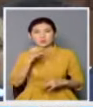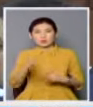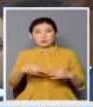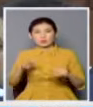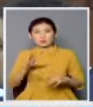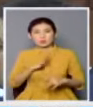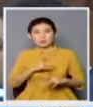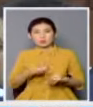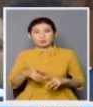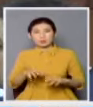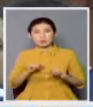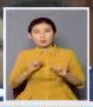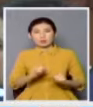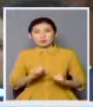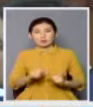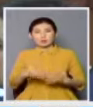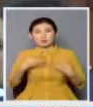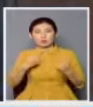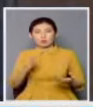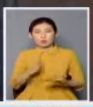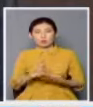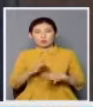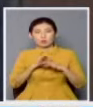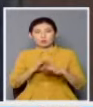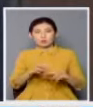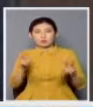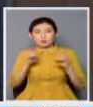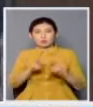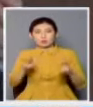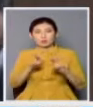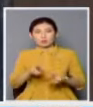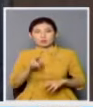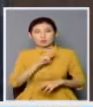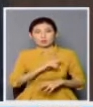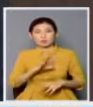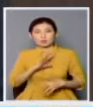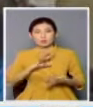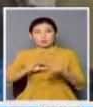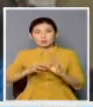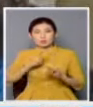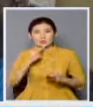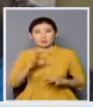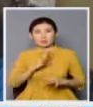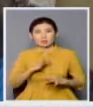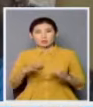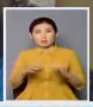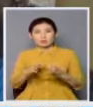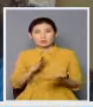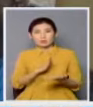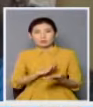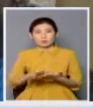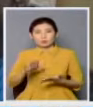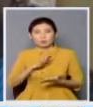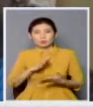специалистами Департамента охраны общественного здоровья, был проведен лабораторный анализ, который показал, что состав воды чистый